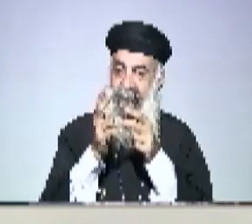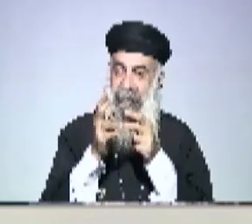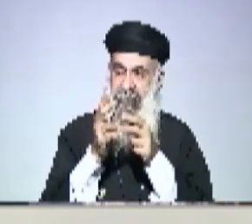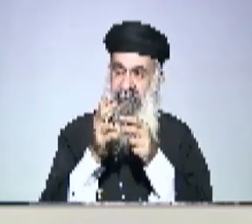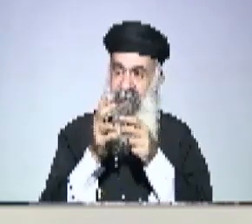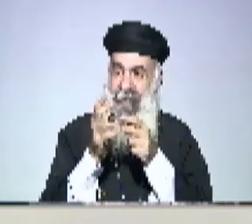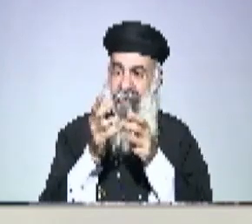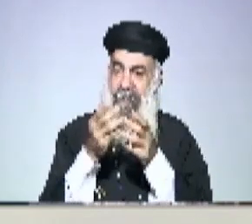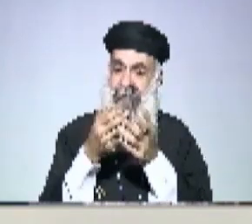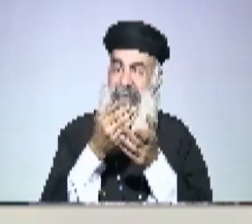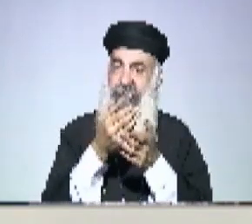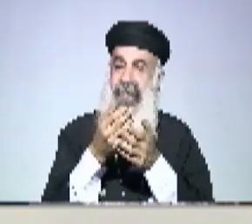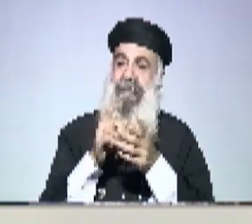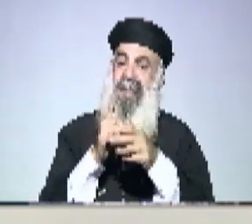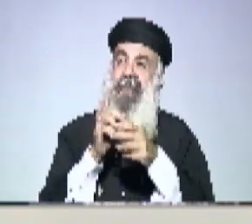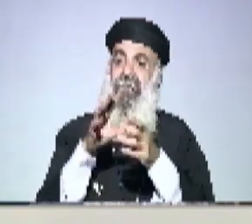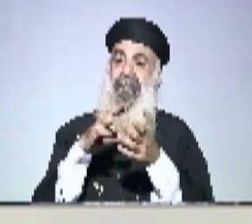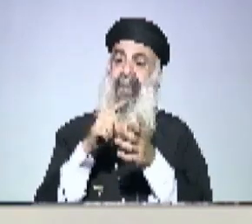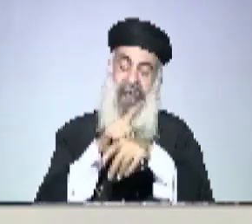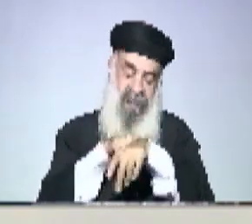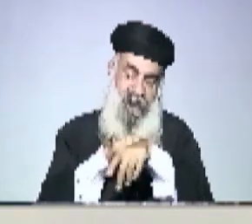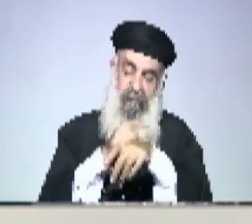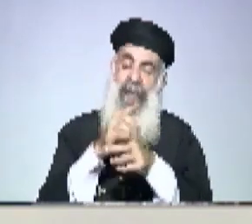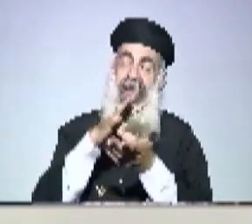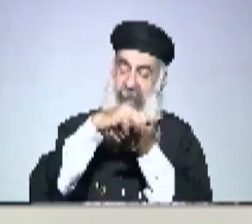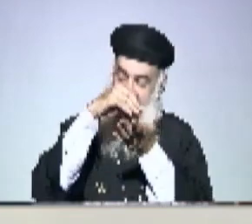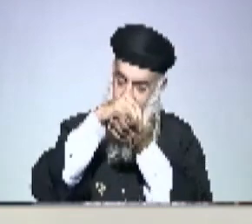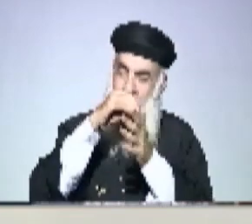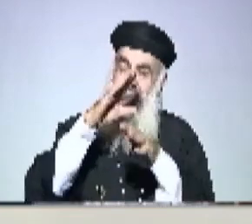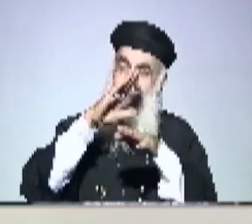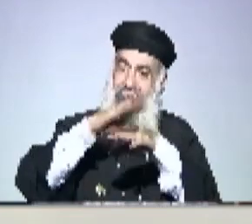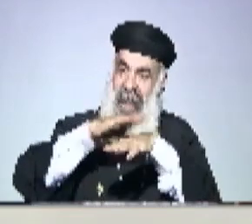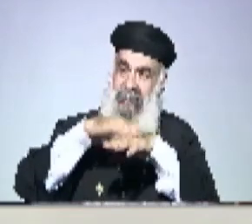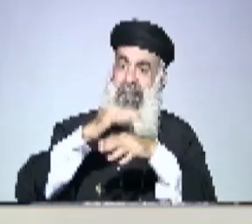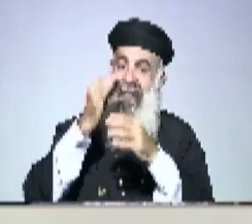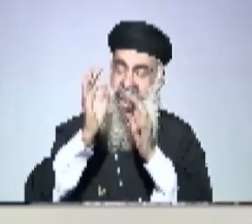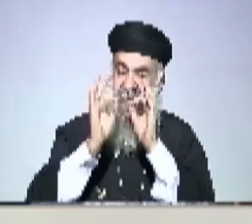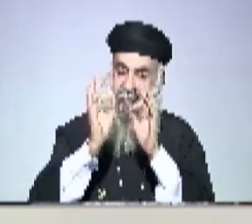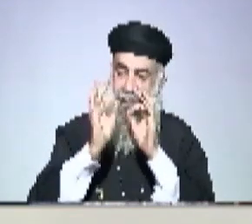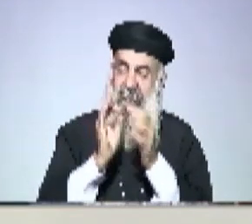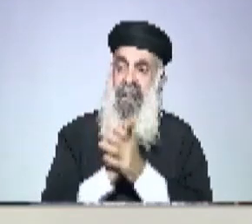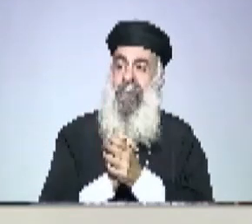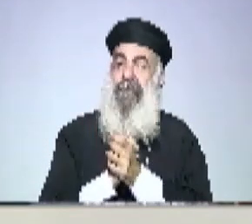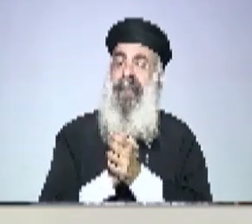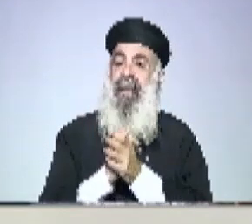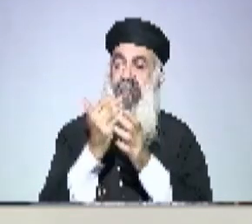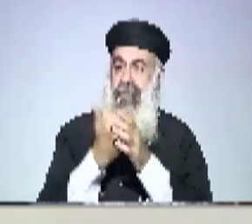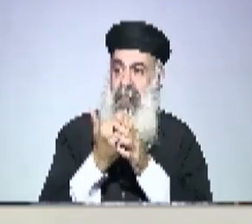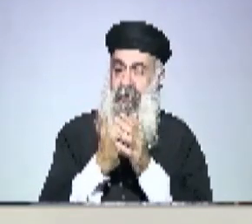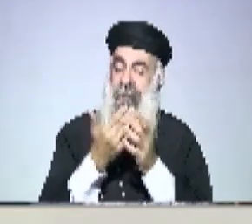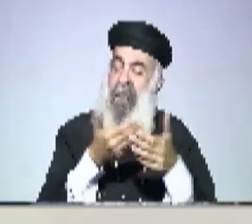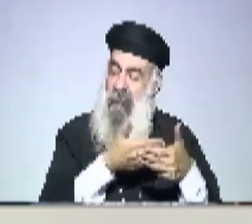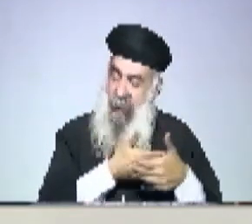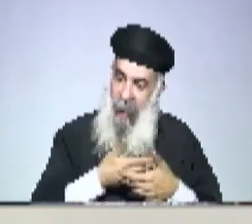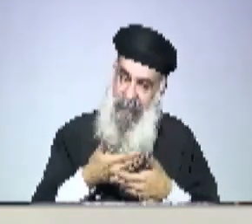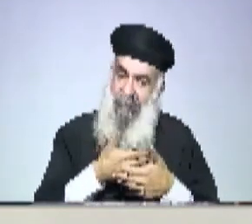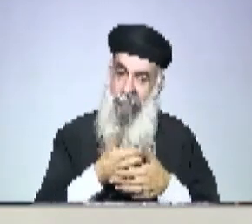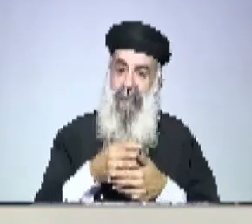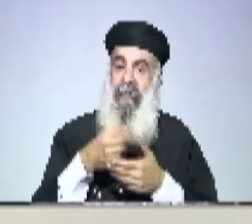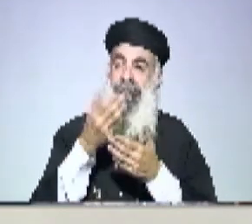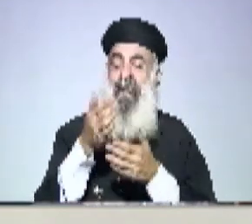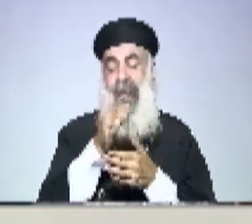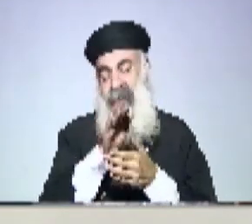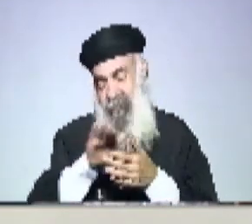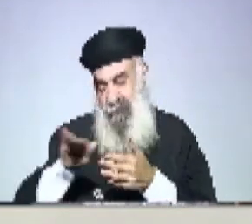ساعته يعني بدايه خدمته لسه انا في خطه بالنسبه لي لكن عشان خاطر العذرا هو كسر الخطه